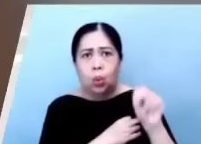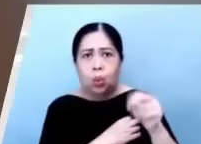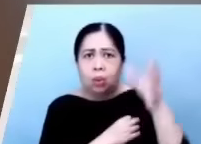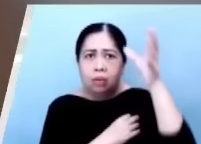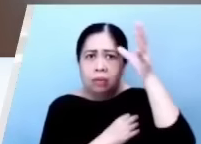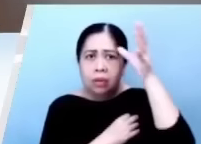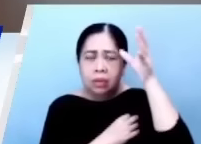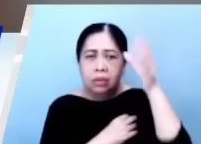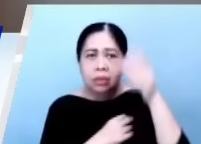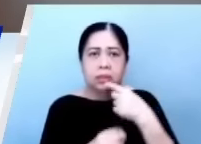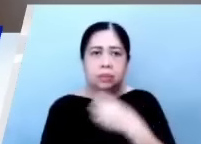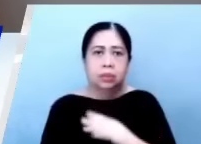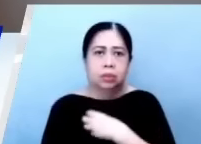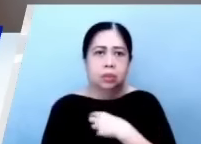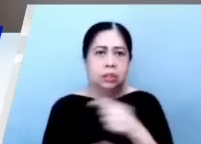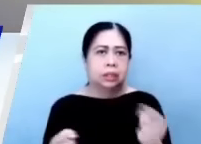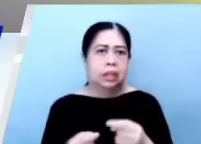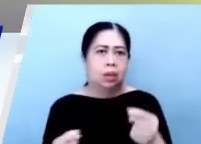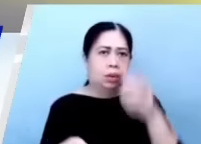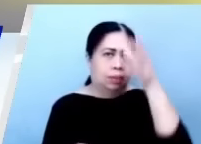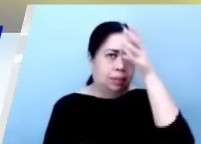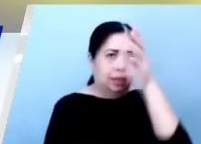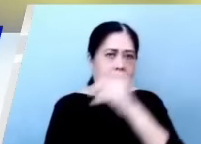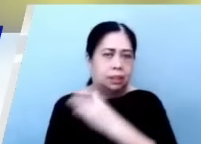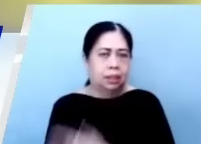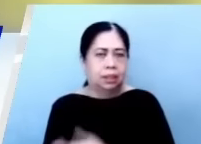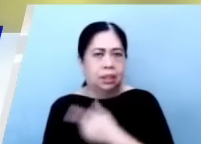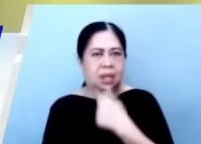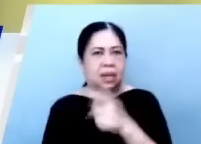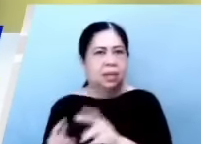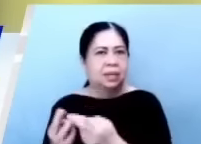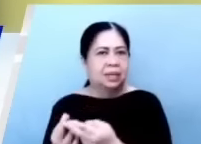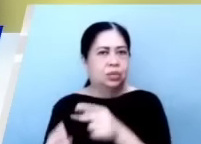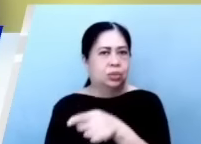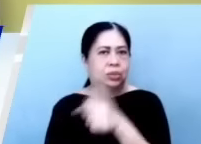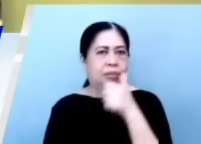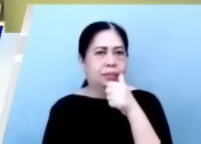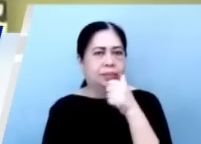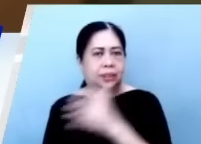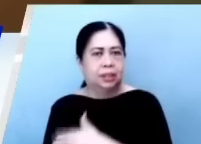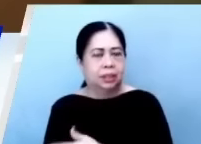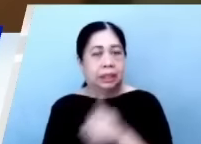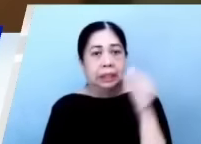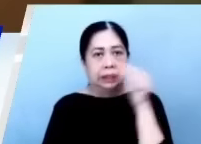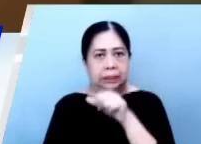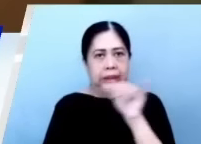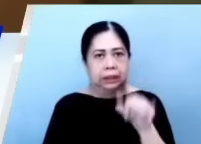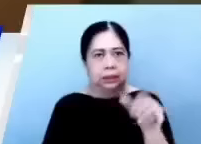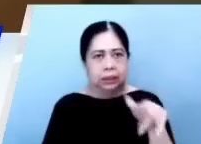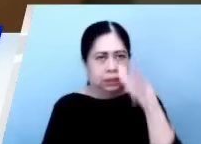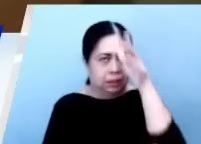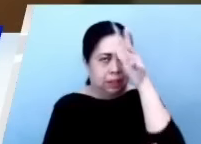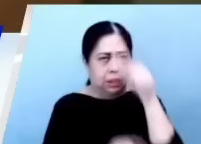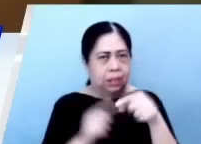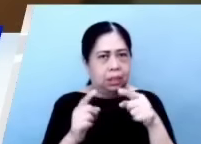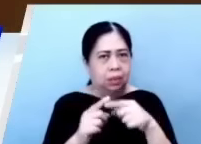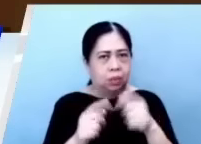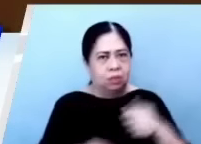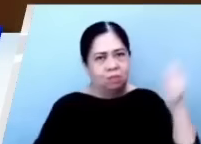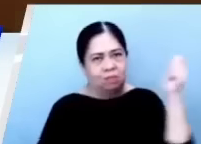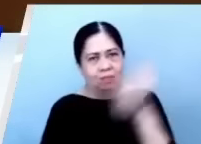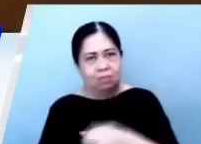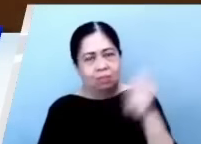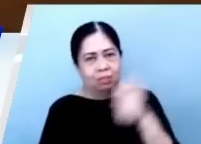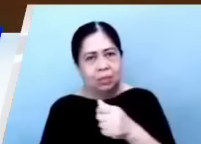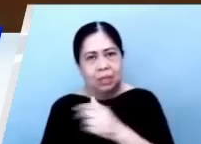sa pulisya, nag-away ang mag-ama dahil umano sa karelasyon ng anak. Lasing din daw noon ang suspect nang biglang itaki ng anak sa mukha